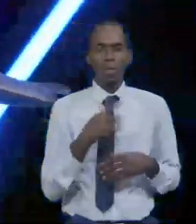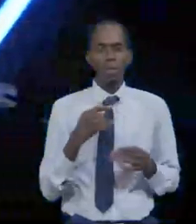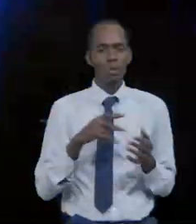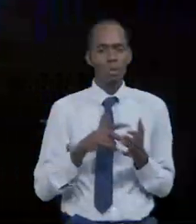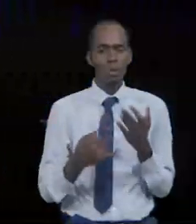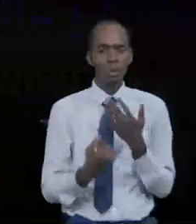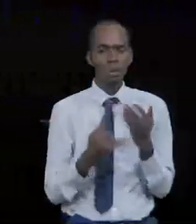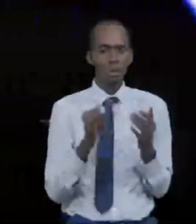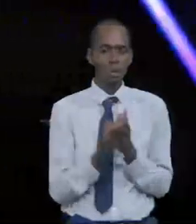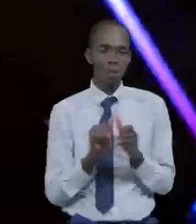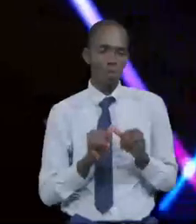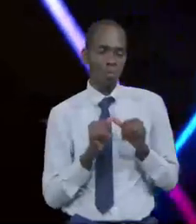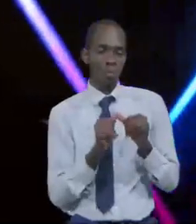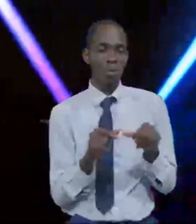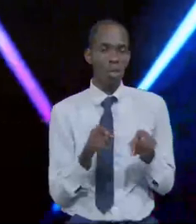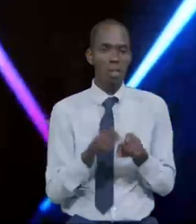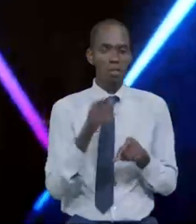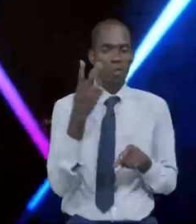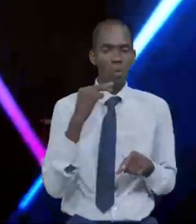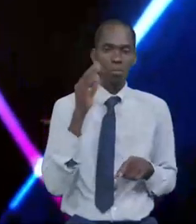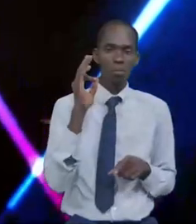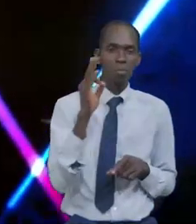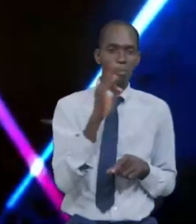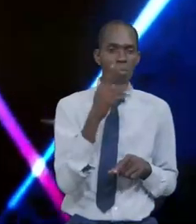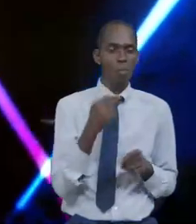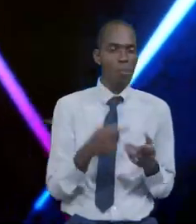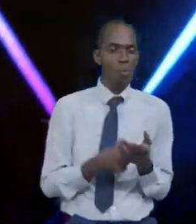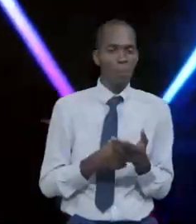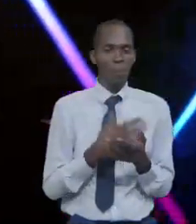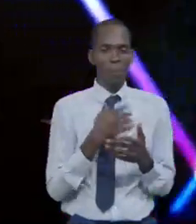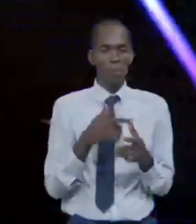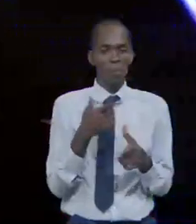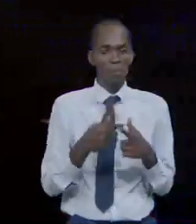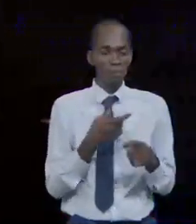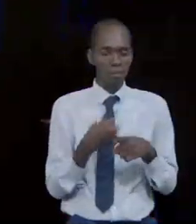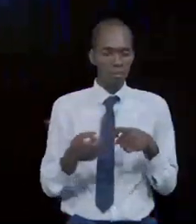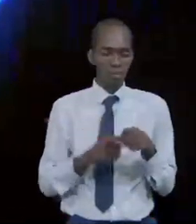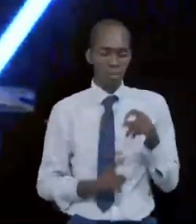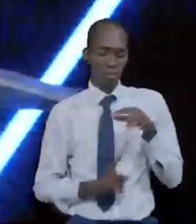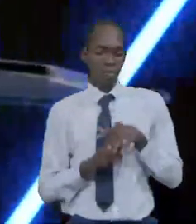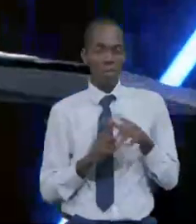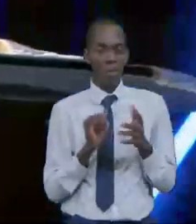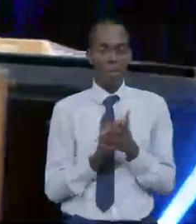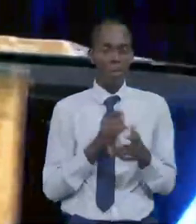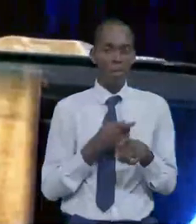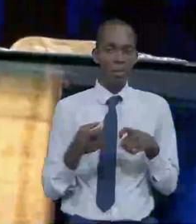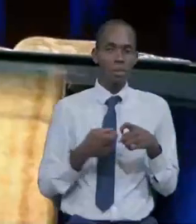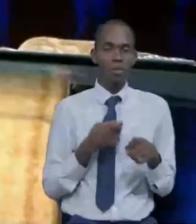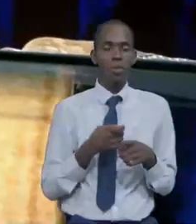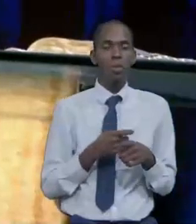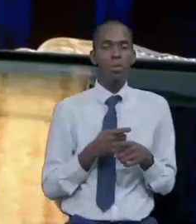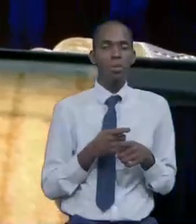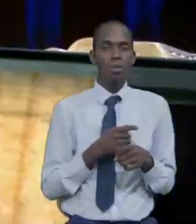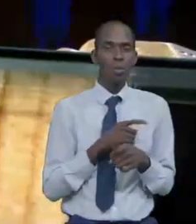continue lorsqu'il prêche l'évangile et la persécution s'est déclenchée. Lorsque cela s'est